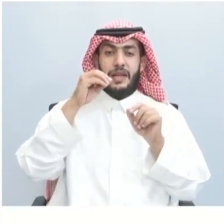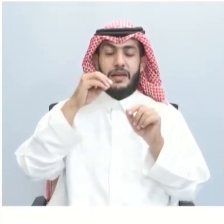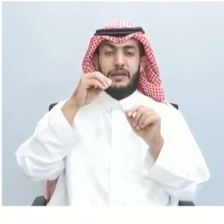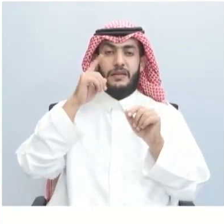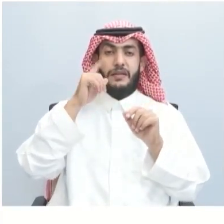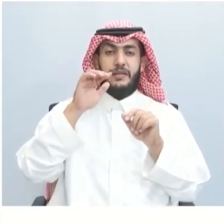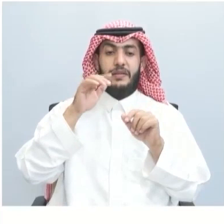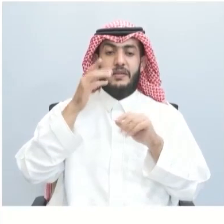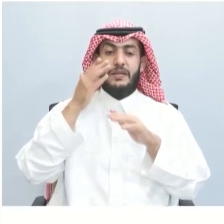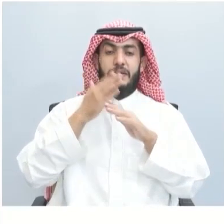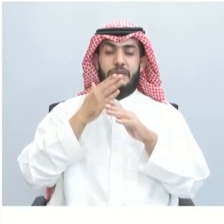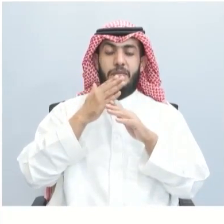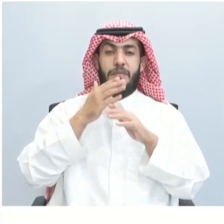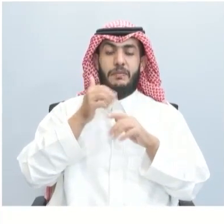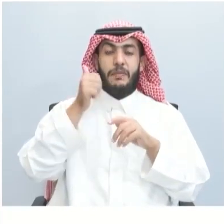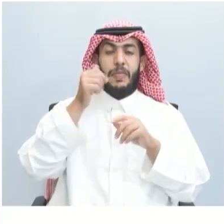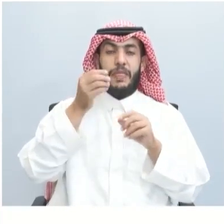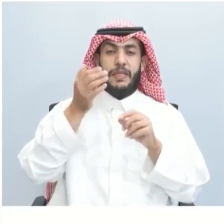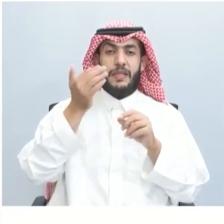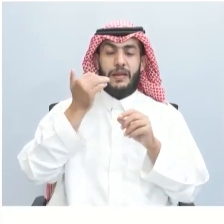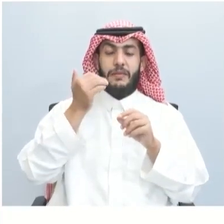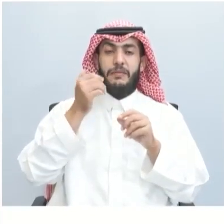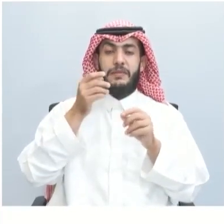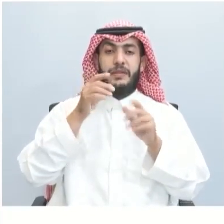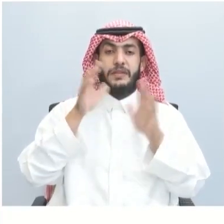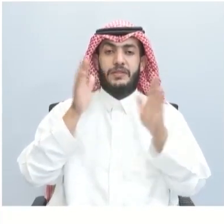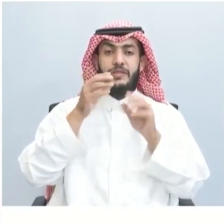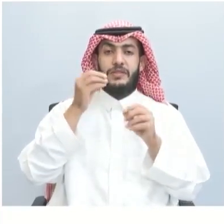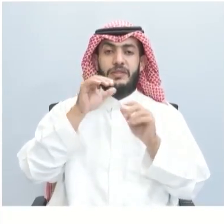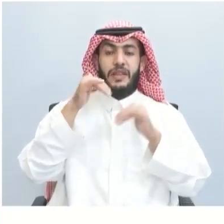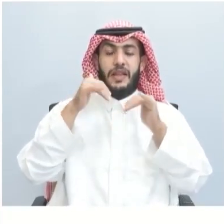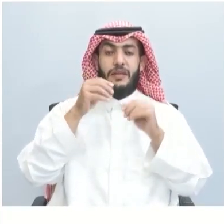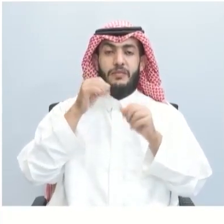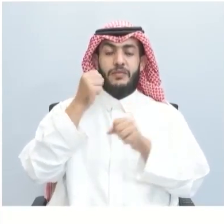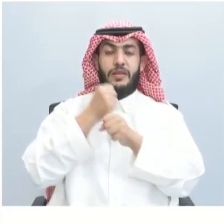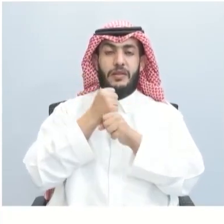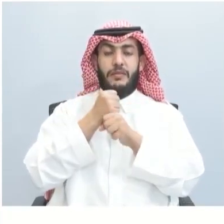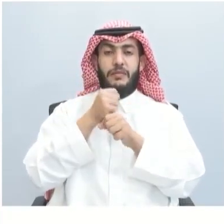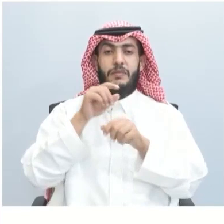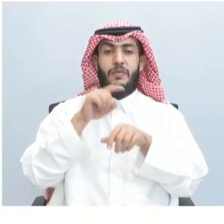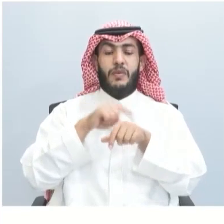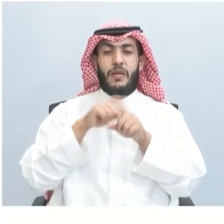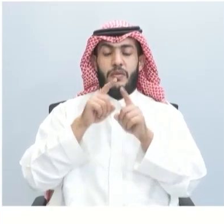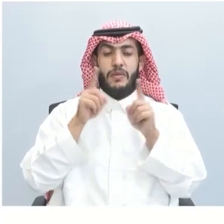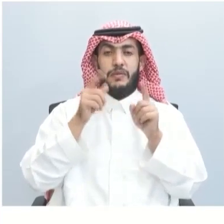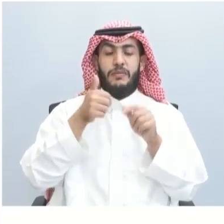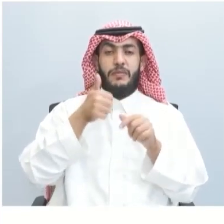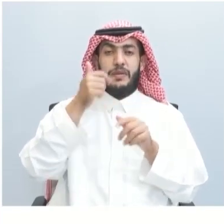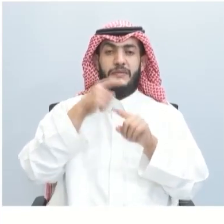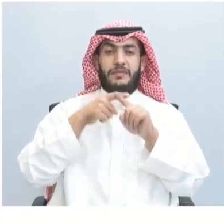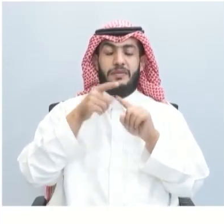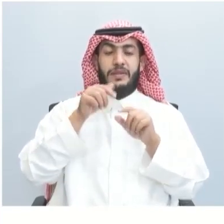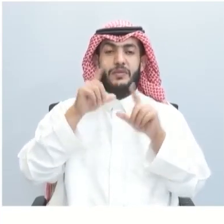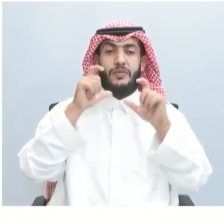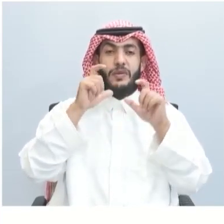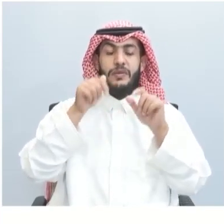على الخادم مما يعني انها تتطلب مساحه تخزينيه اكبر على الجهاز المستخدم ووقتا اطول لتحميلها حيث ان